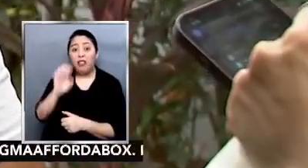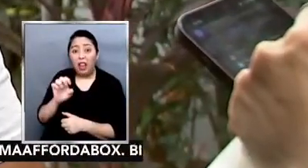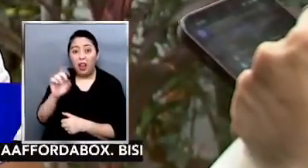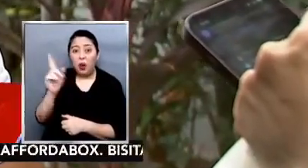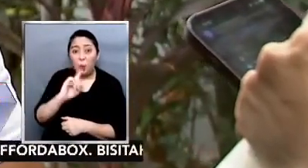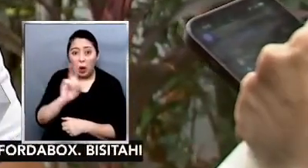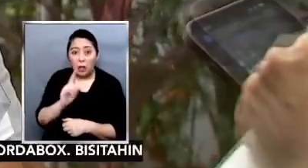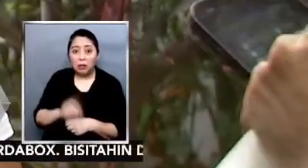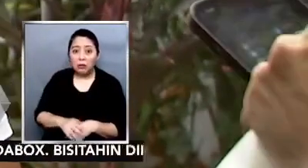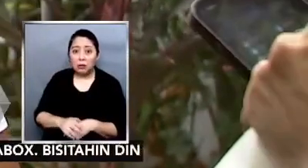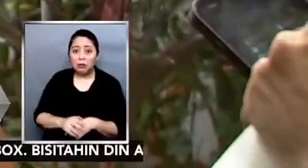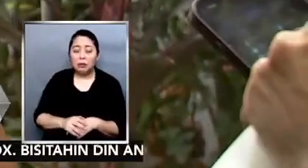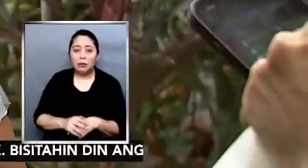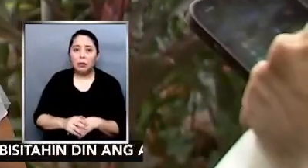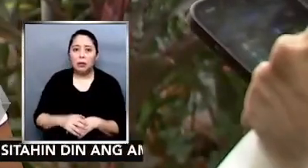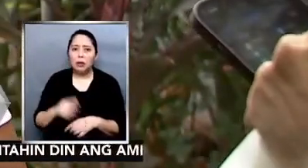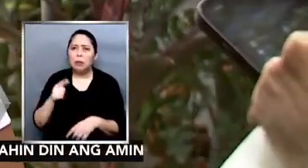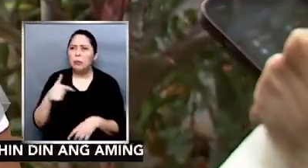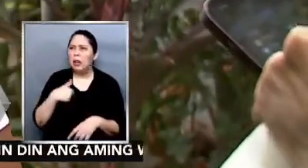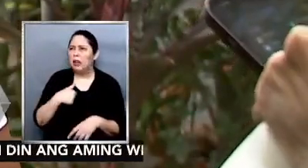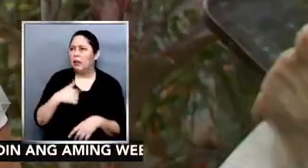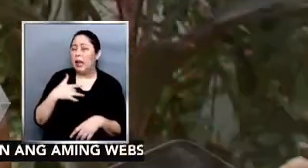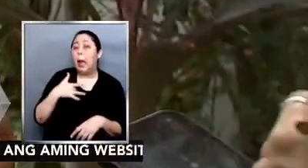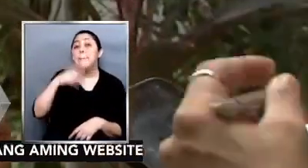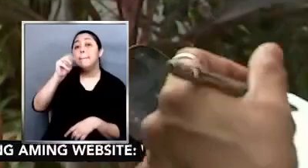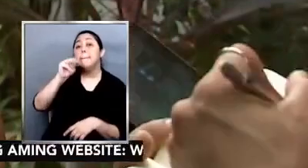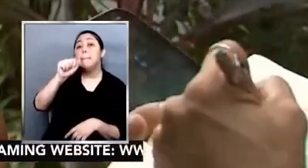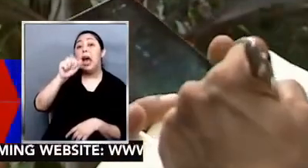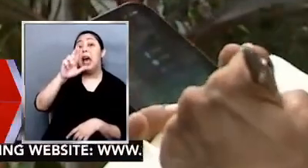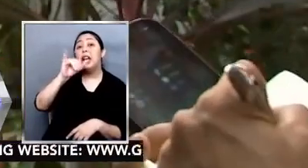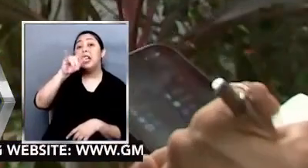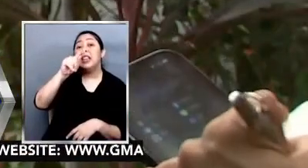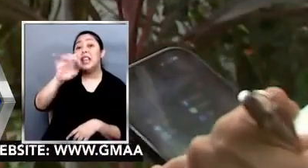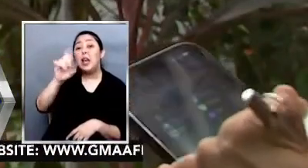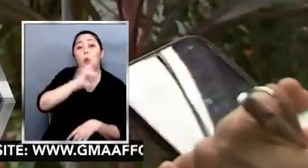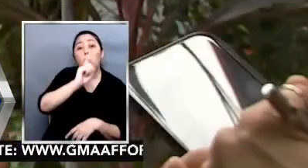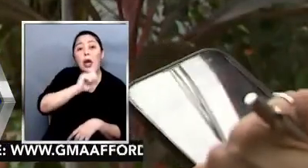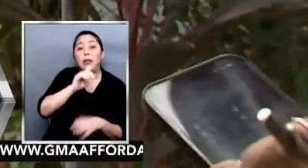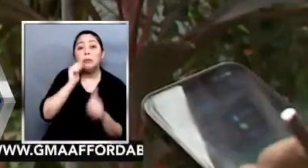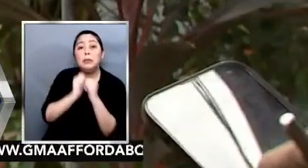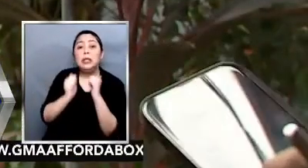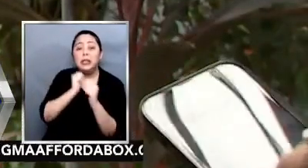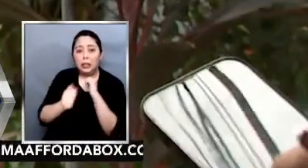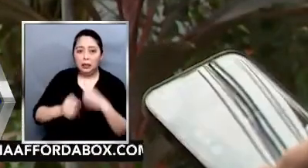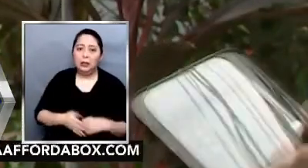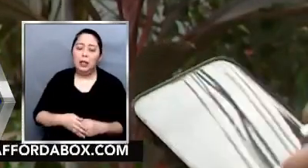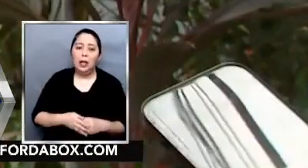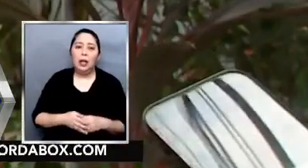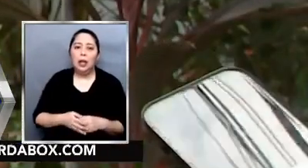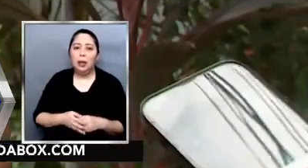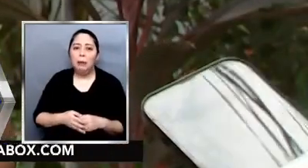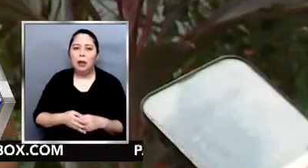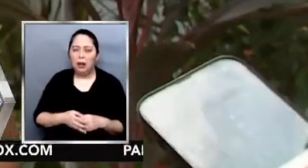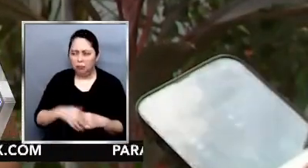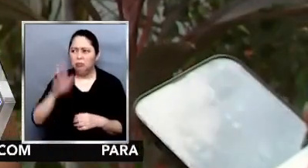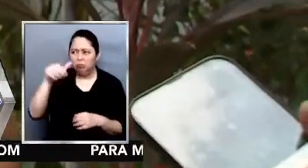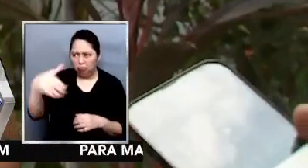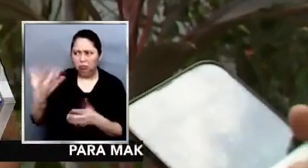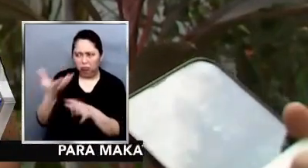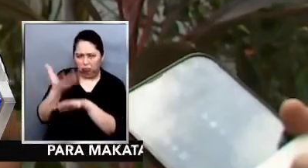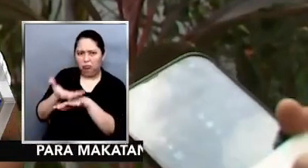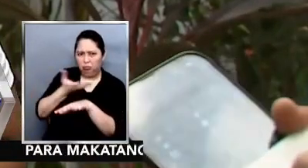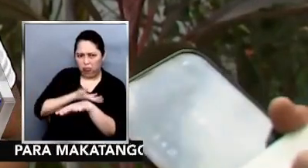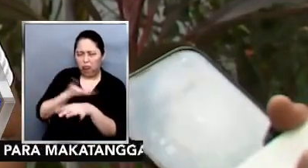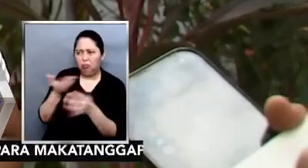ang pangalang Marife, naghahanap ng pera sa kalsada. Dati po may lending kami, nung nag-pandemic, nabuwag yung aming grupo, wala na